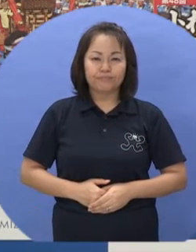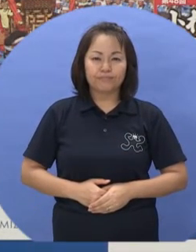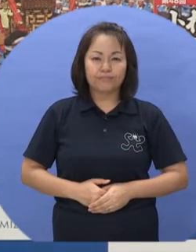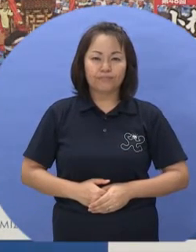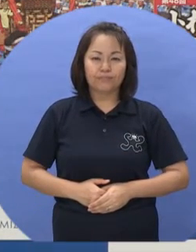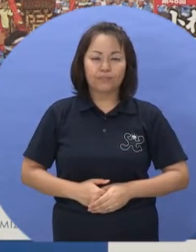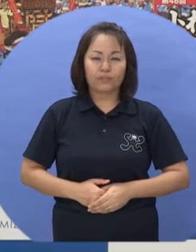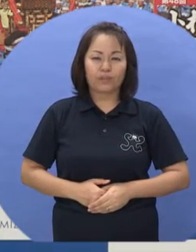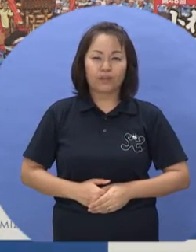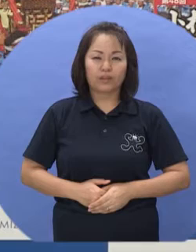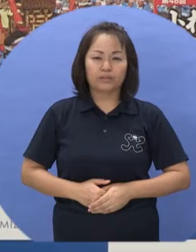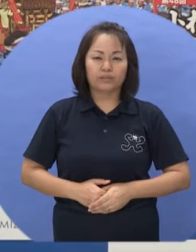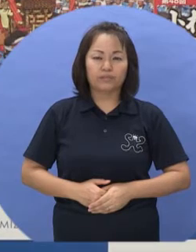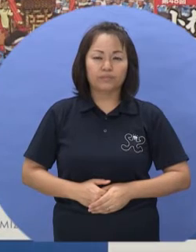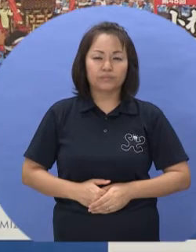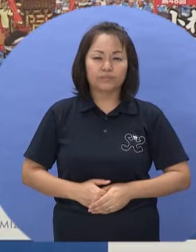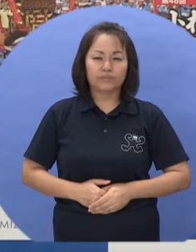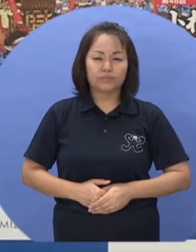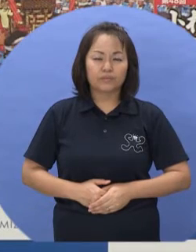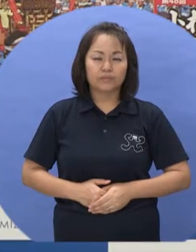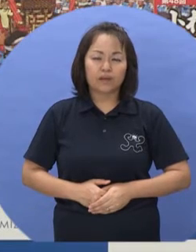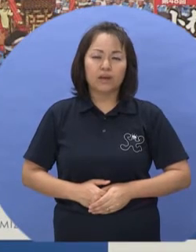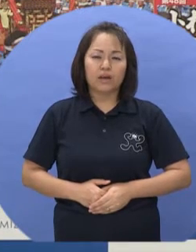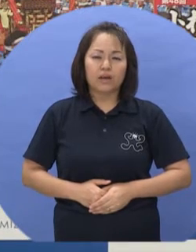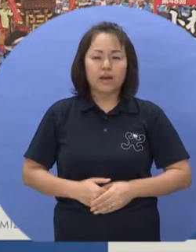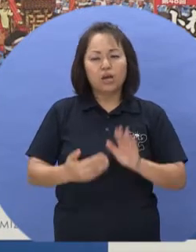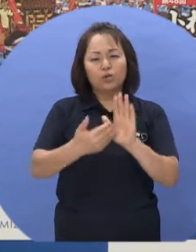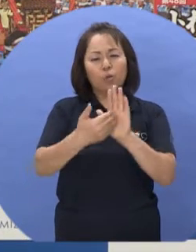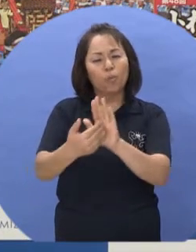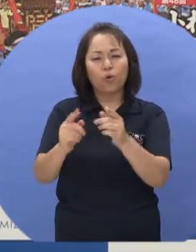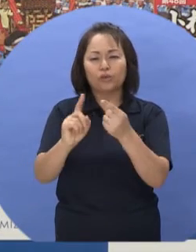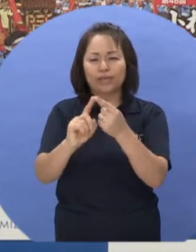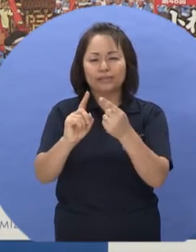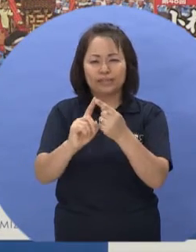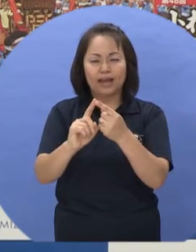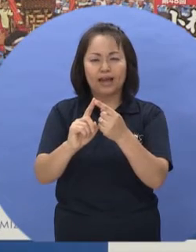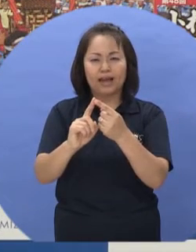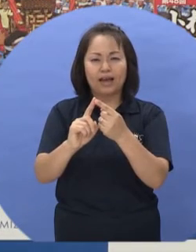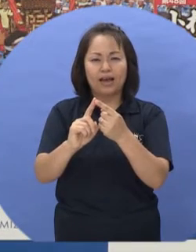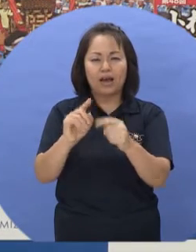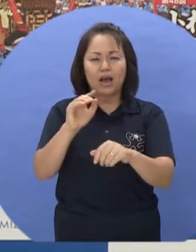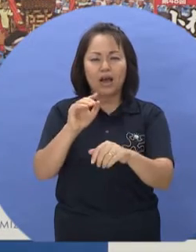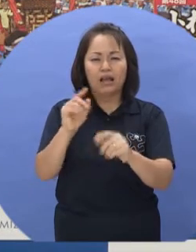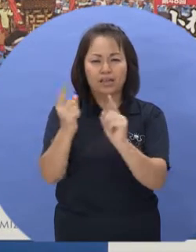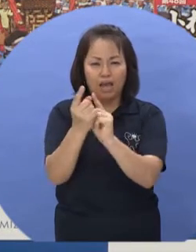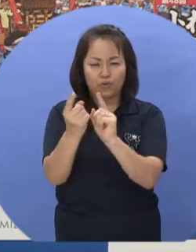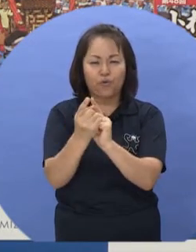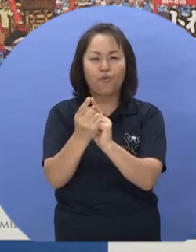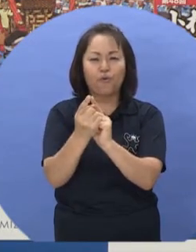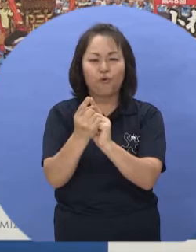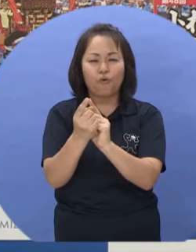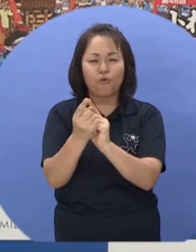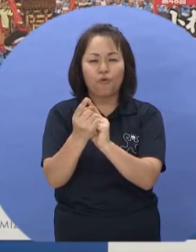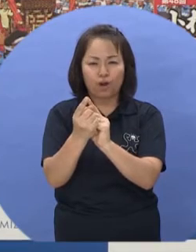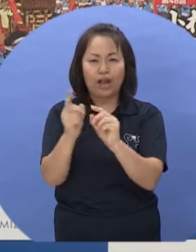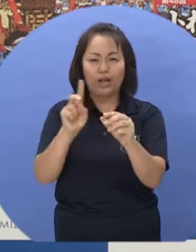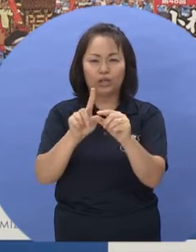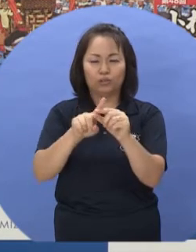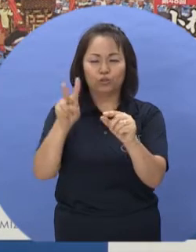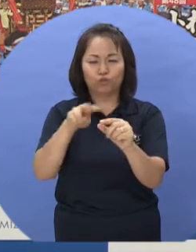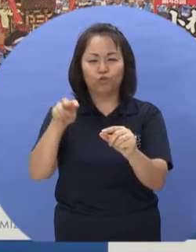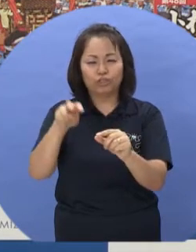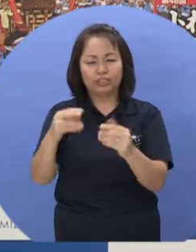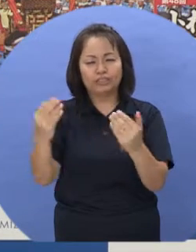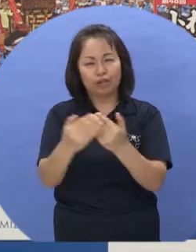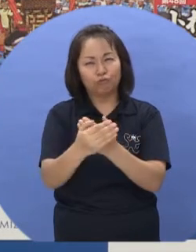こういった措置、どちらかというと予防的な措置がメインになろうかというふうに思っております。こういった